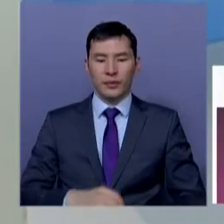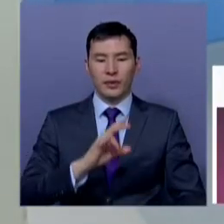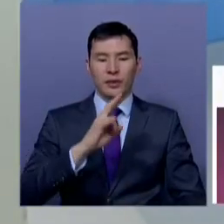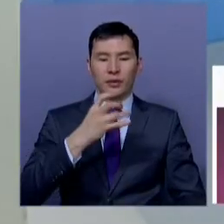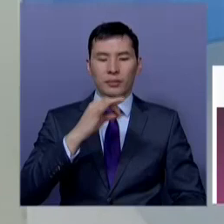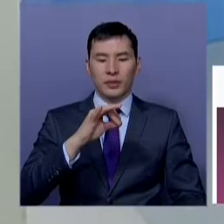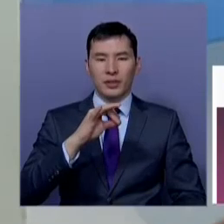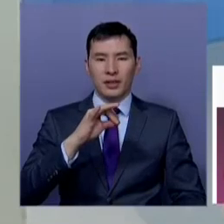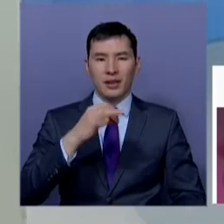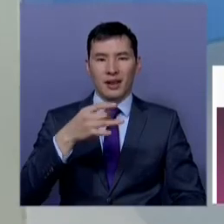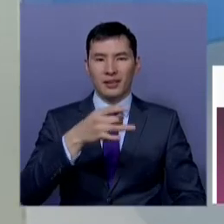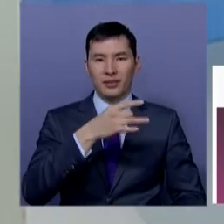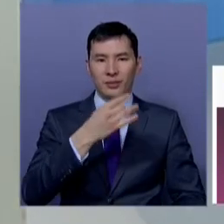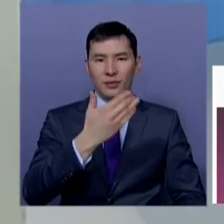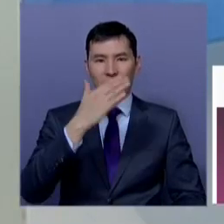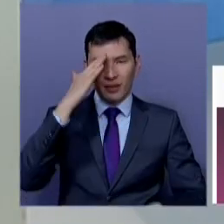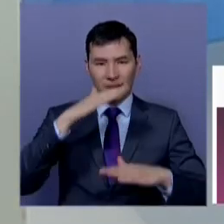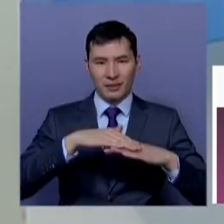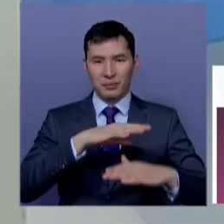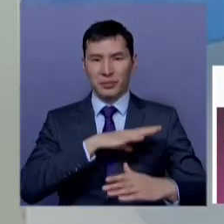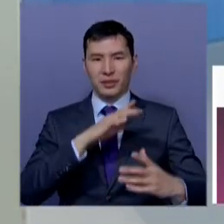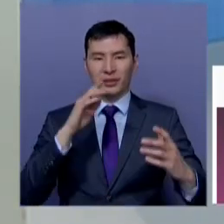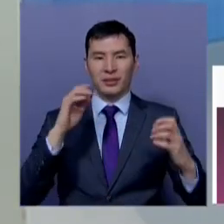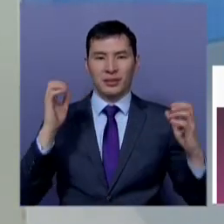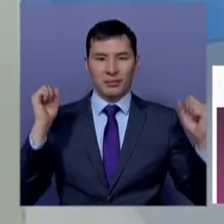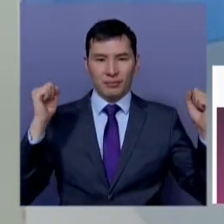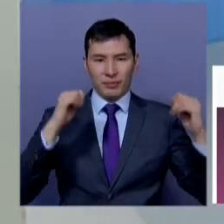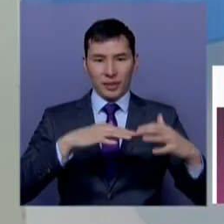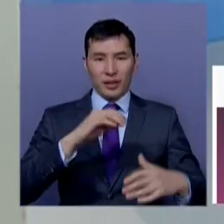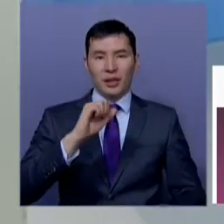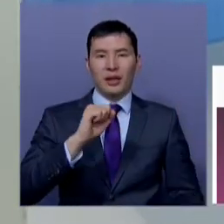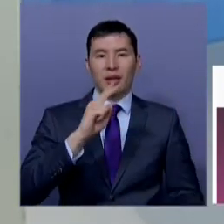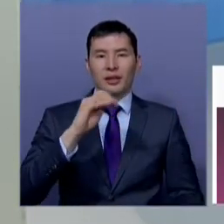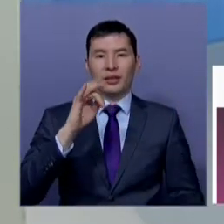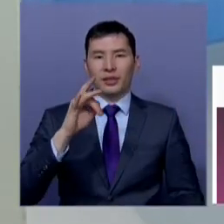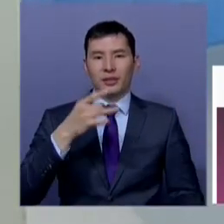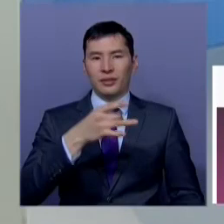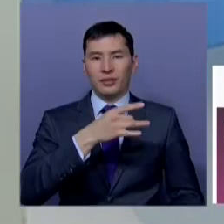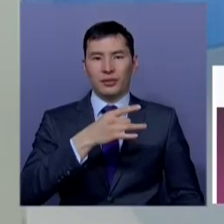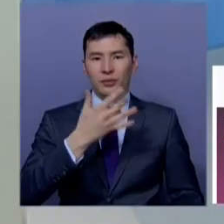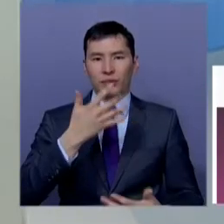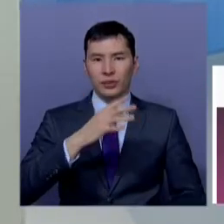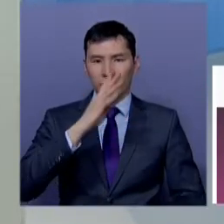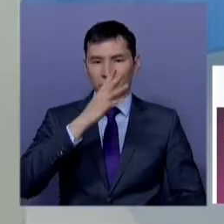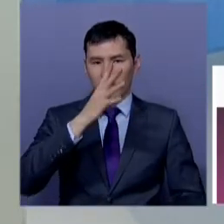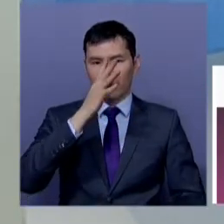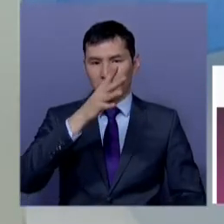қабылдауында болып, сол Наурызбай ауданына қарасты Ақжар елді мекенінде су мәселесі 4-5 жылдан бері шешілмей